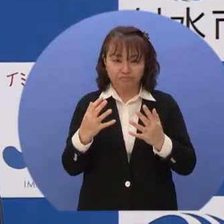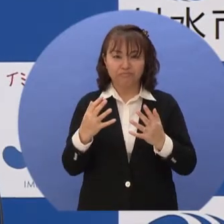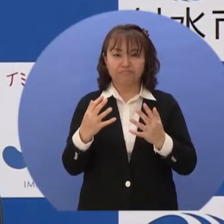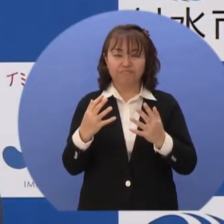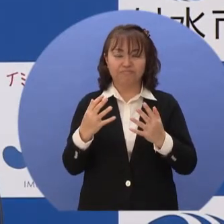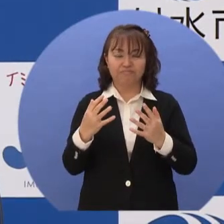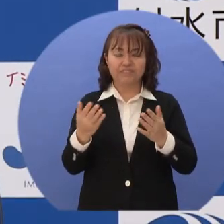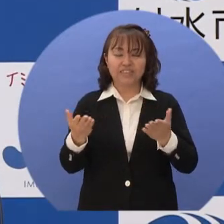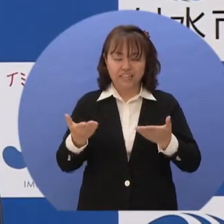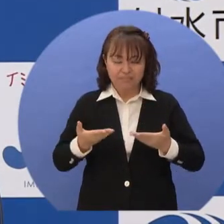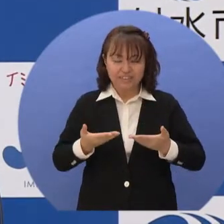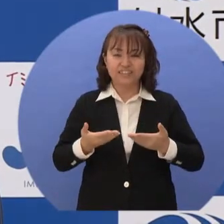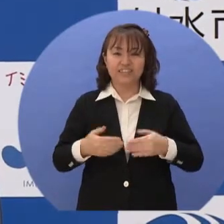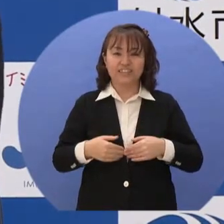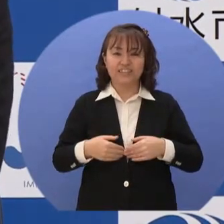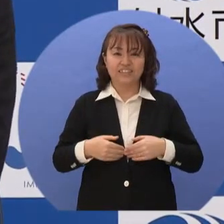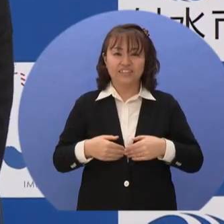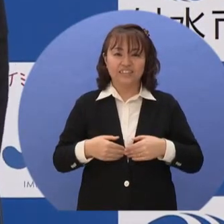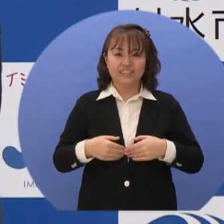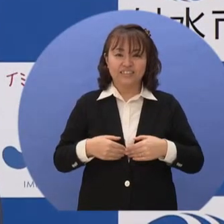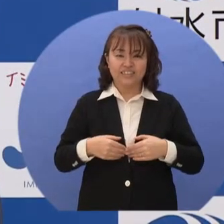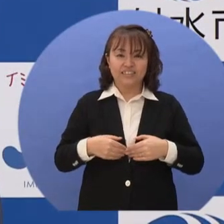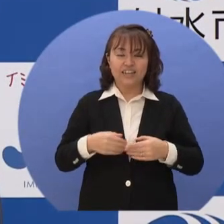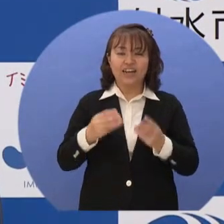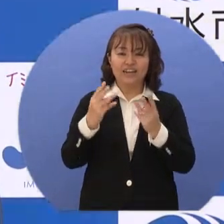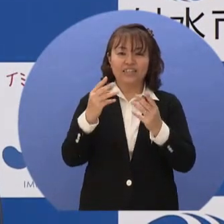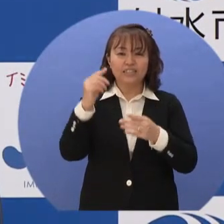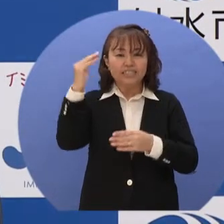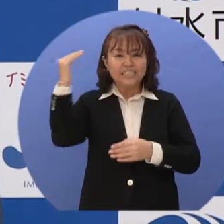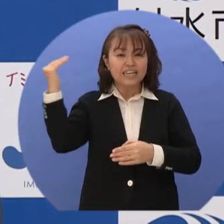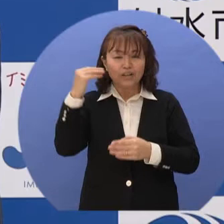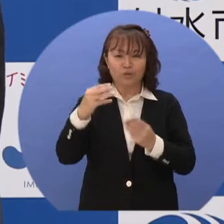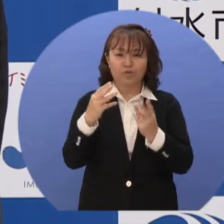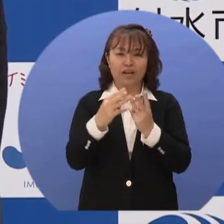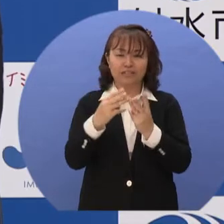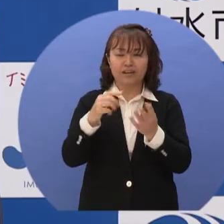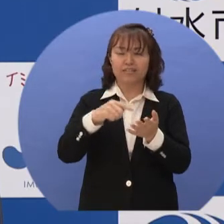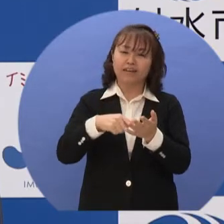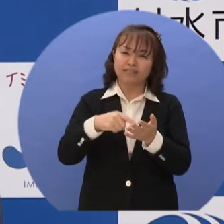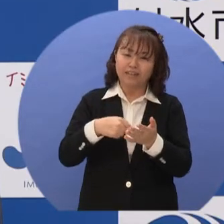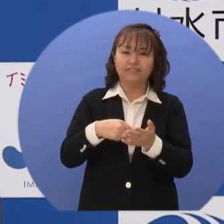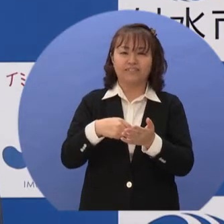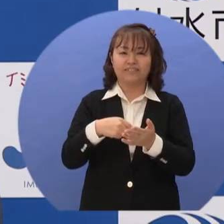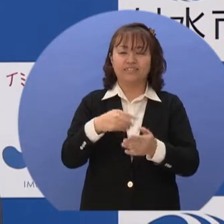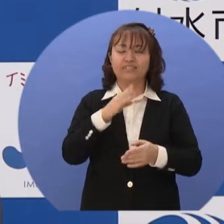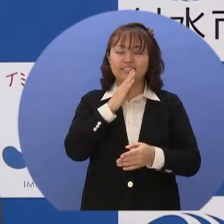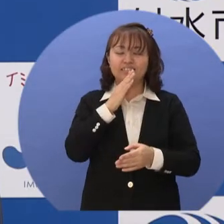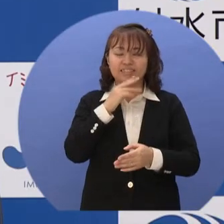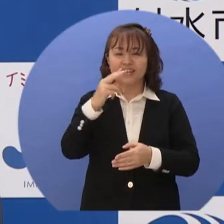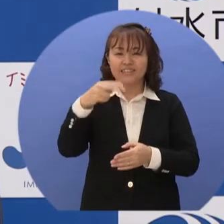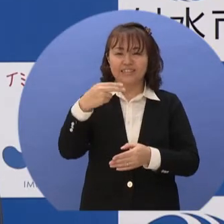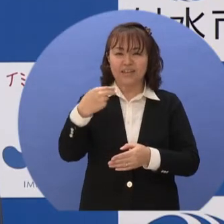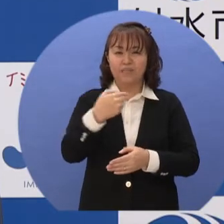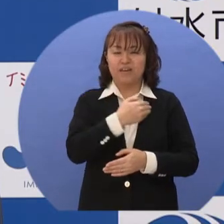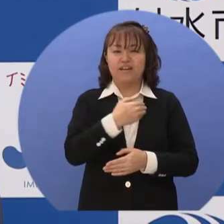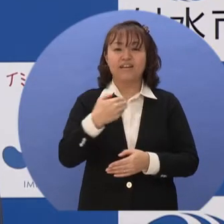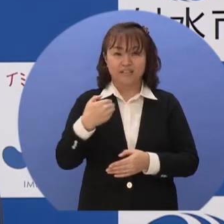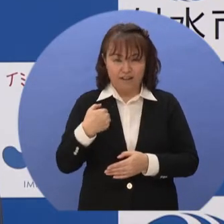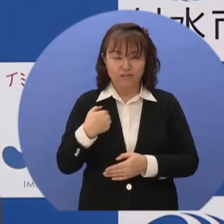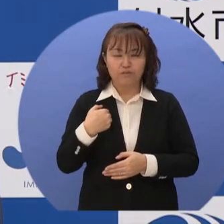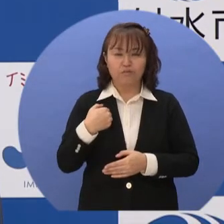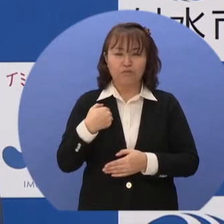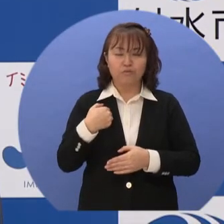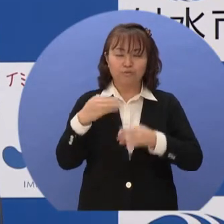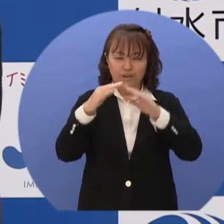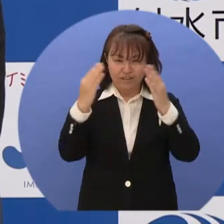ますえちょっと人数部分のするめの量がなくてですねえ実際職された方はあの2000人の